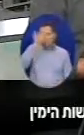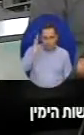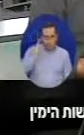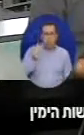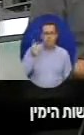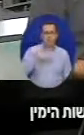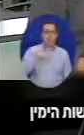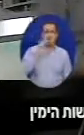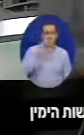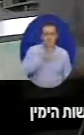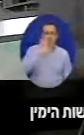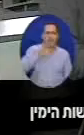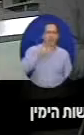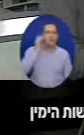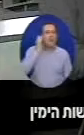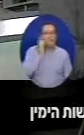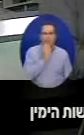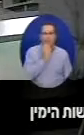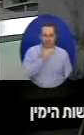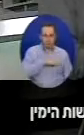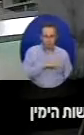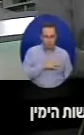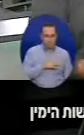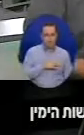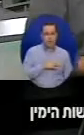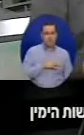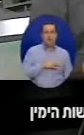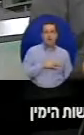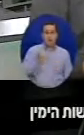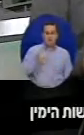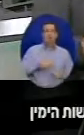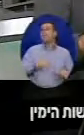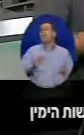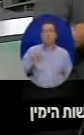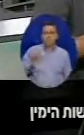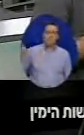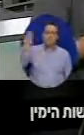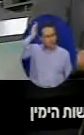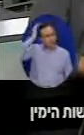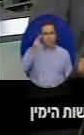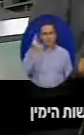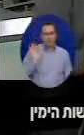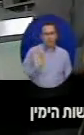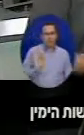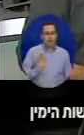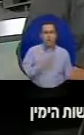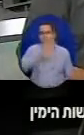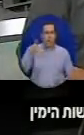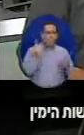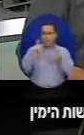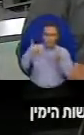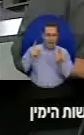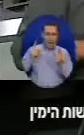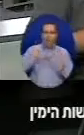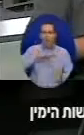לא בטוח שהוא רוצה בחירות, אבל יכול להיות שהמצב שלו יותר טוב, זה בנט. הם כולם מאיימים, עכשיו זה בדיוק נבואות שמגשימות את עצמם, אף אחד לא רוצה